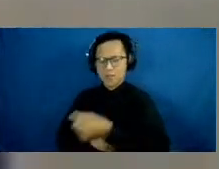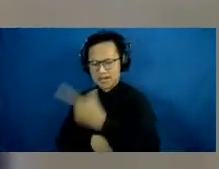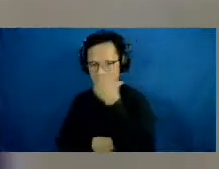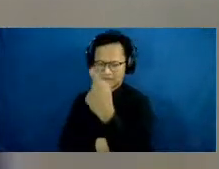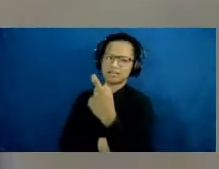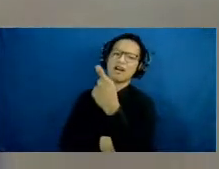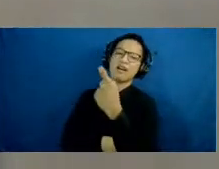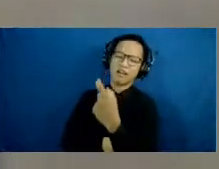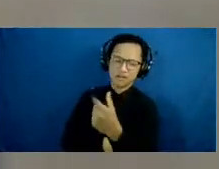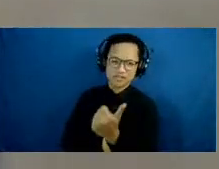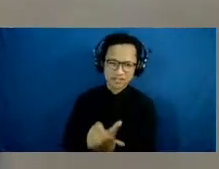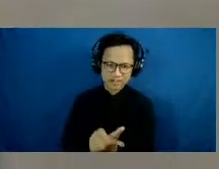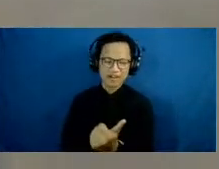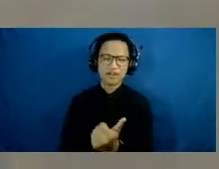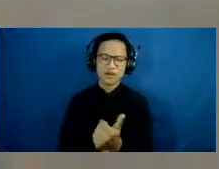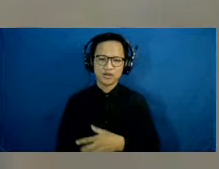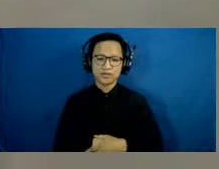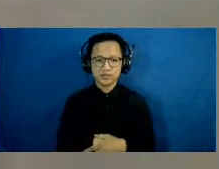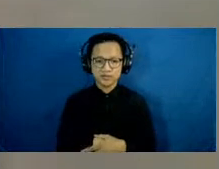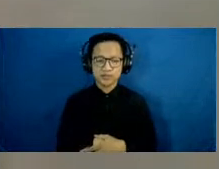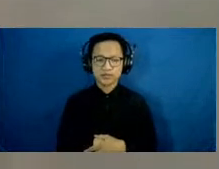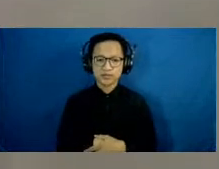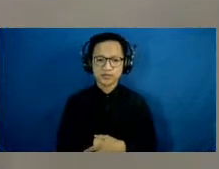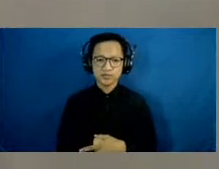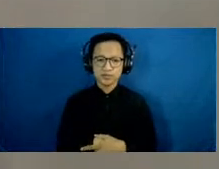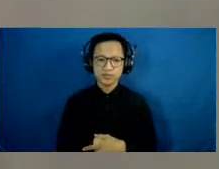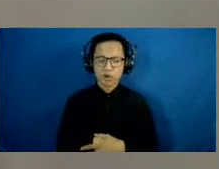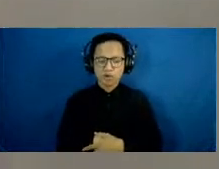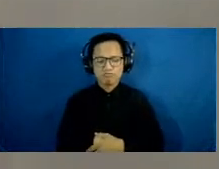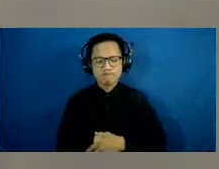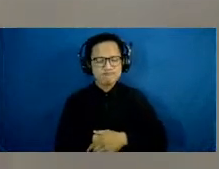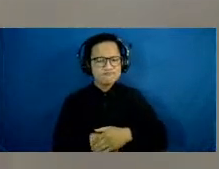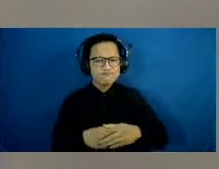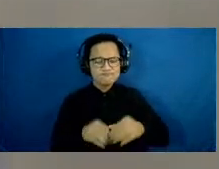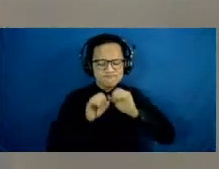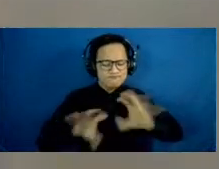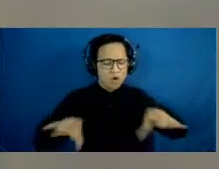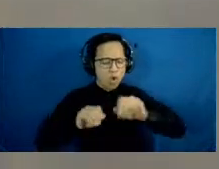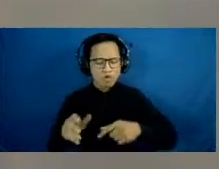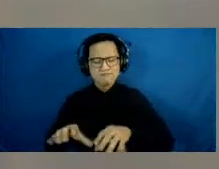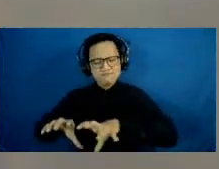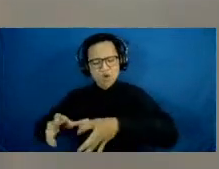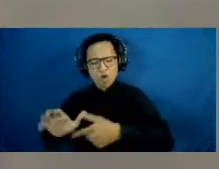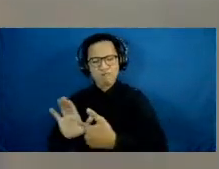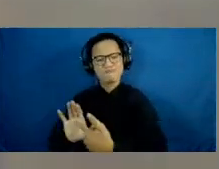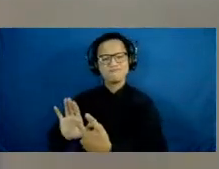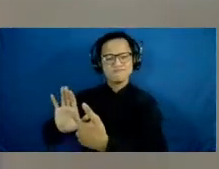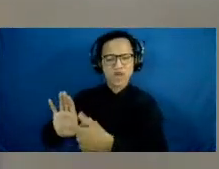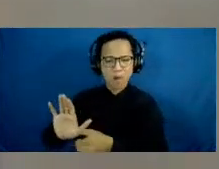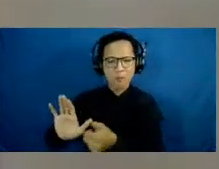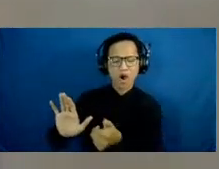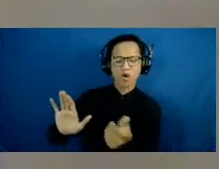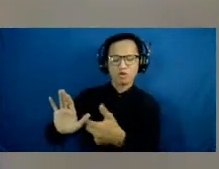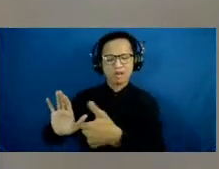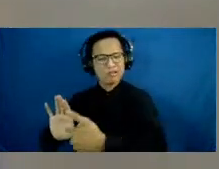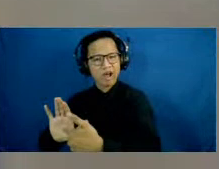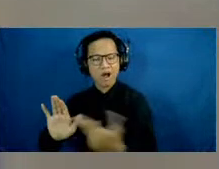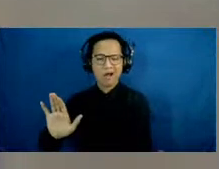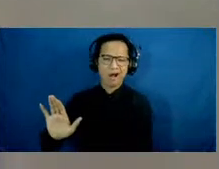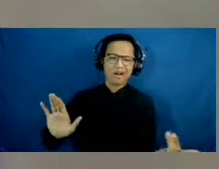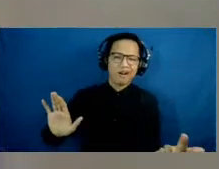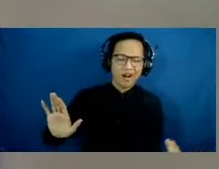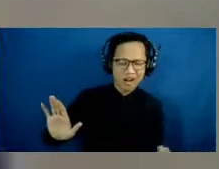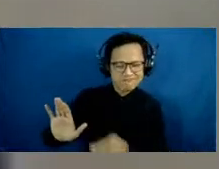sisi marketingnya aja, maksudnya nggak cuma narasinya aja bahwa misalnya produk ini bagus, produk ini keren, tapi